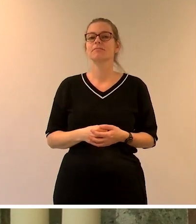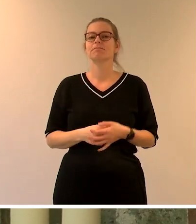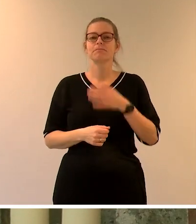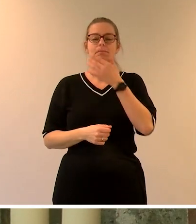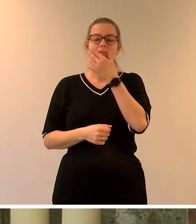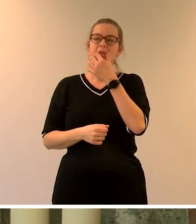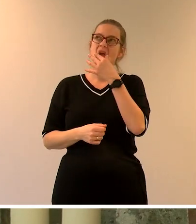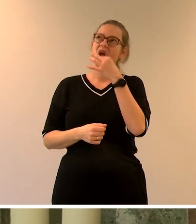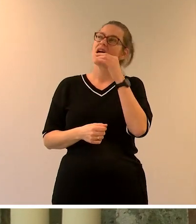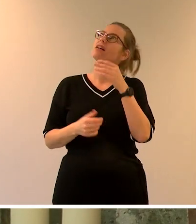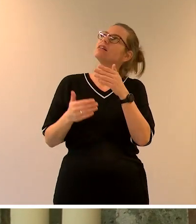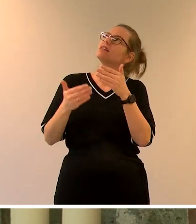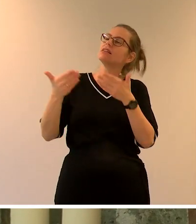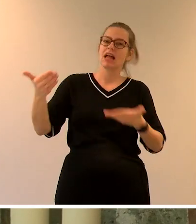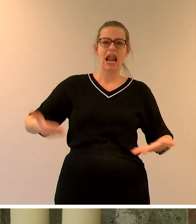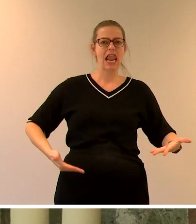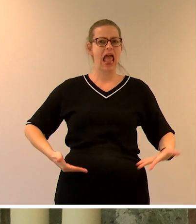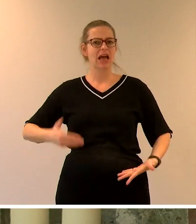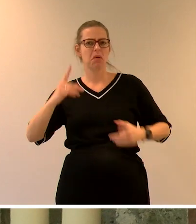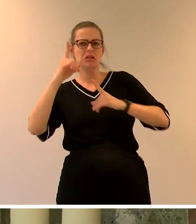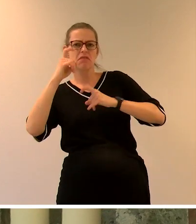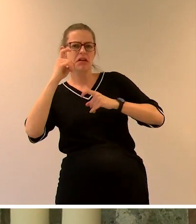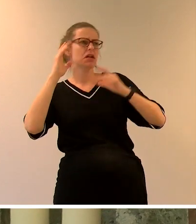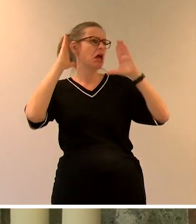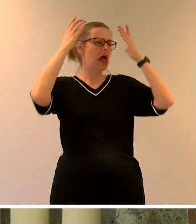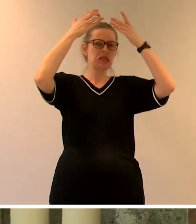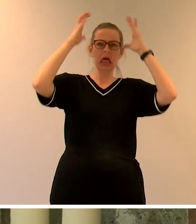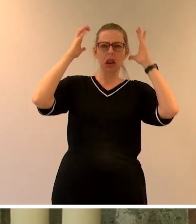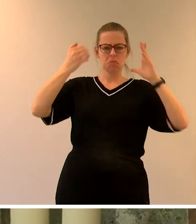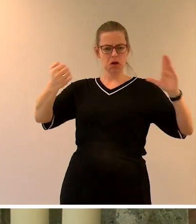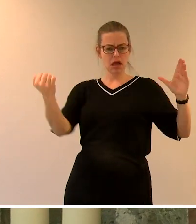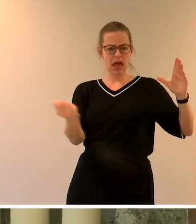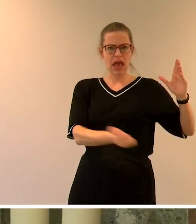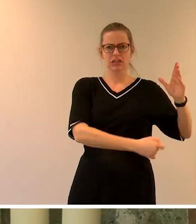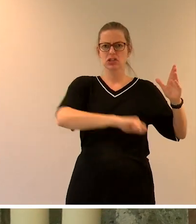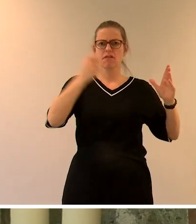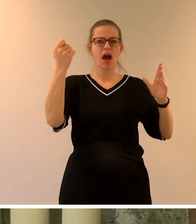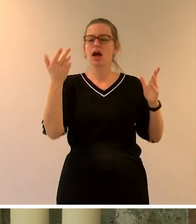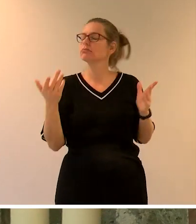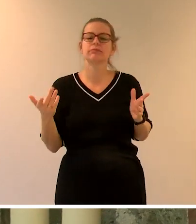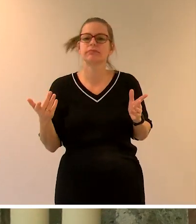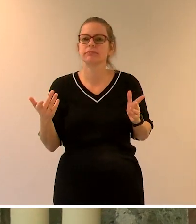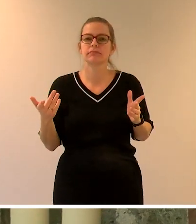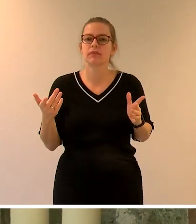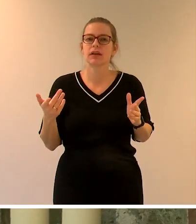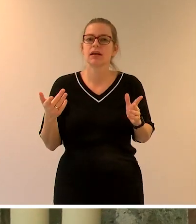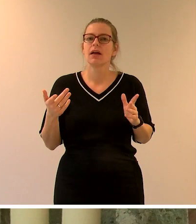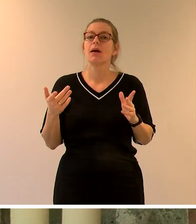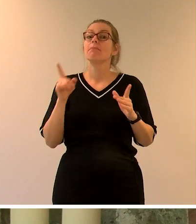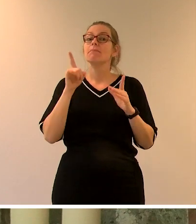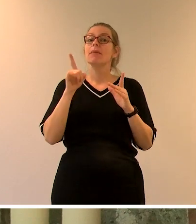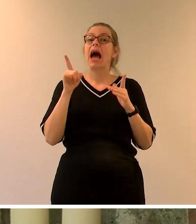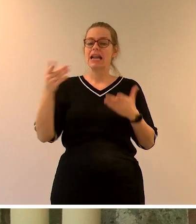Maar dat is niet een leger met geweren en helmen en zwaarden. Maar dat is een leger van